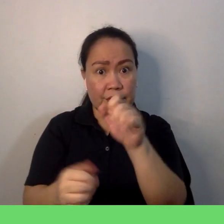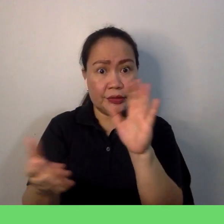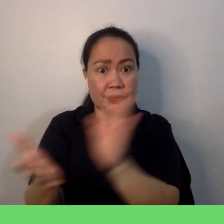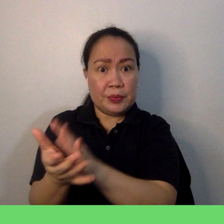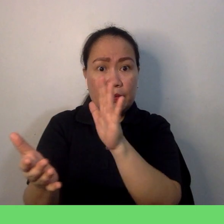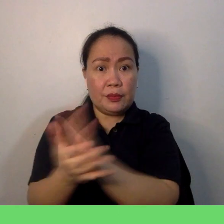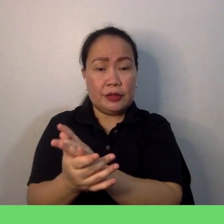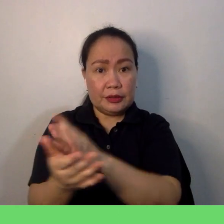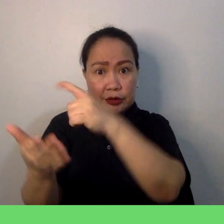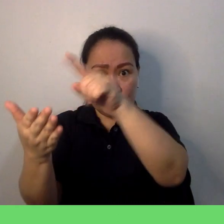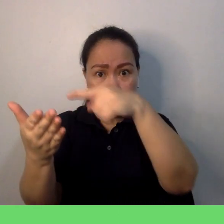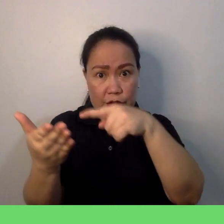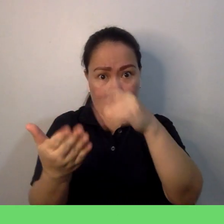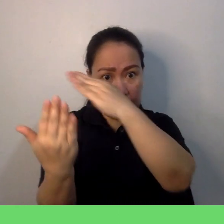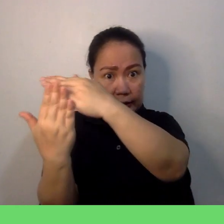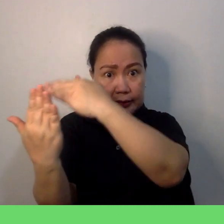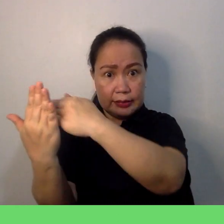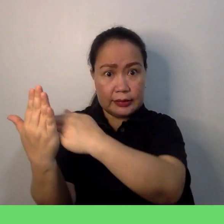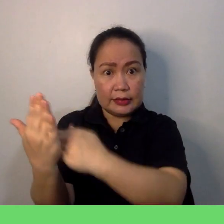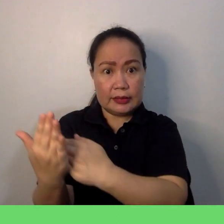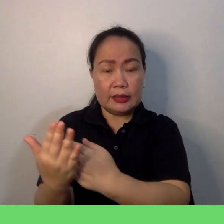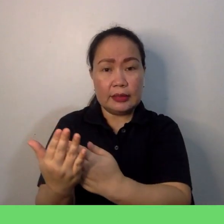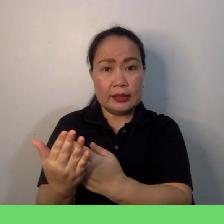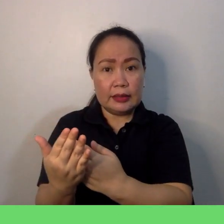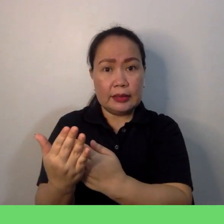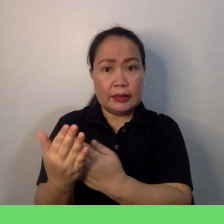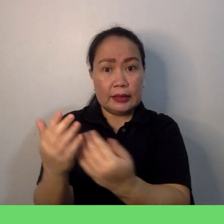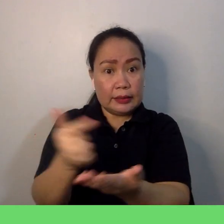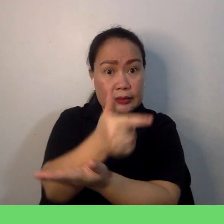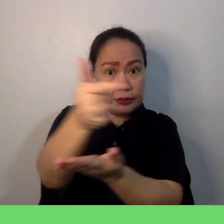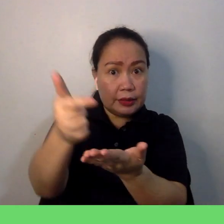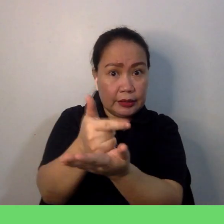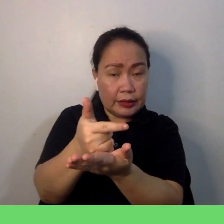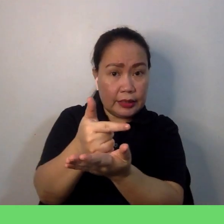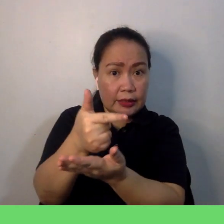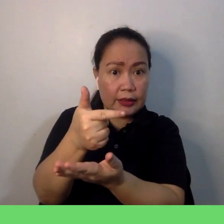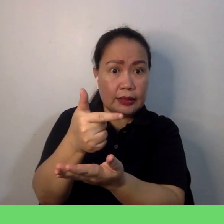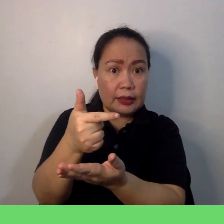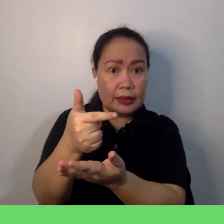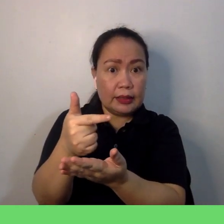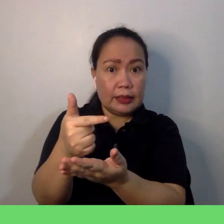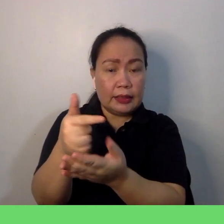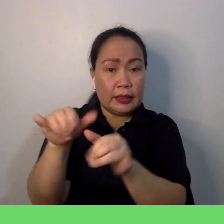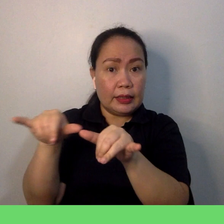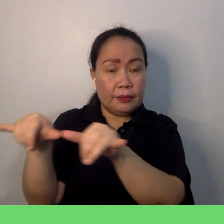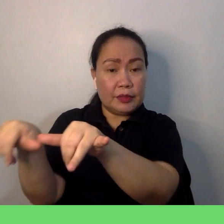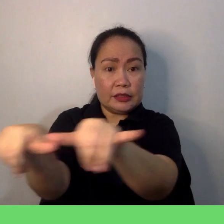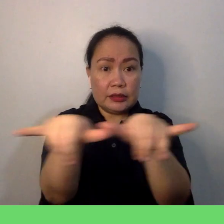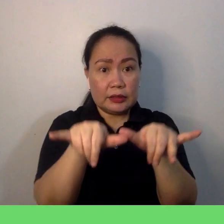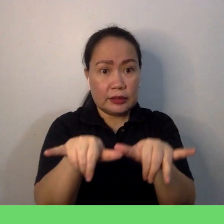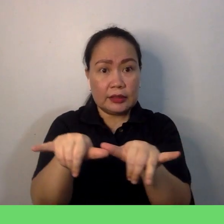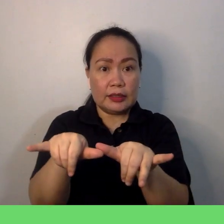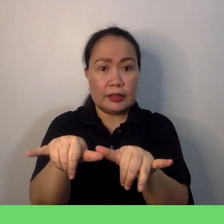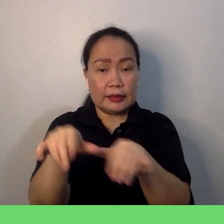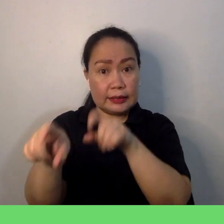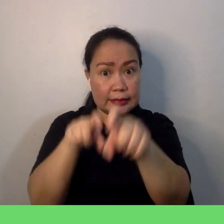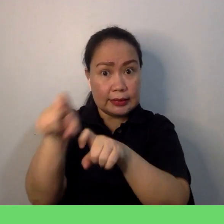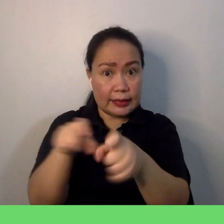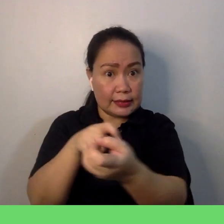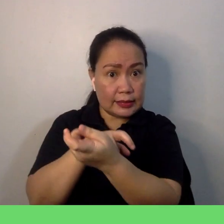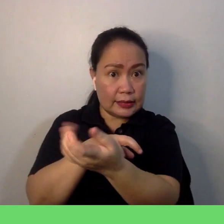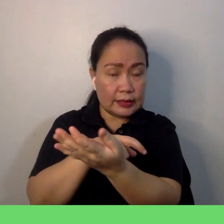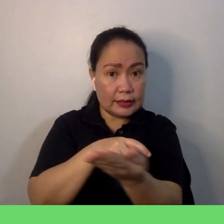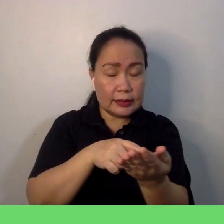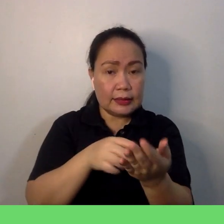rating scale, test items, and etc. So, madalas po ang ginagamit kapag instrument ay questionnaire.